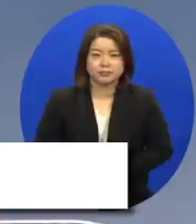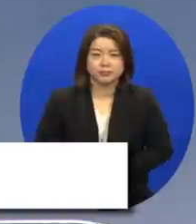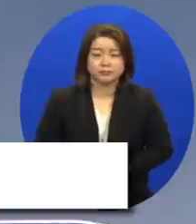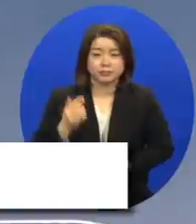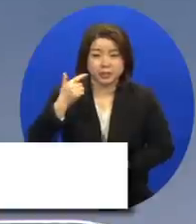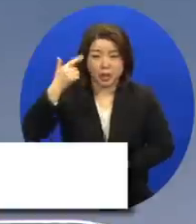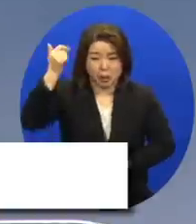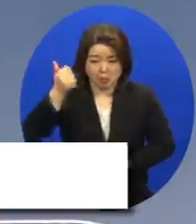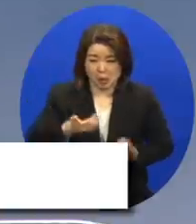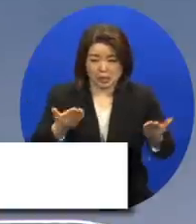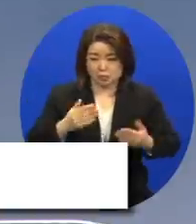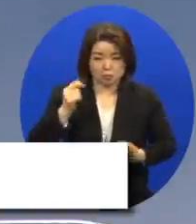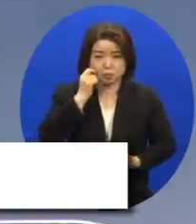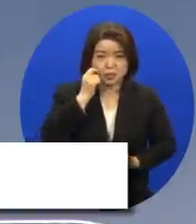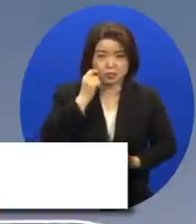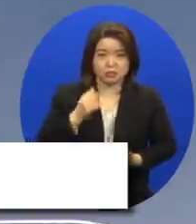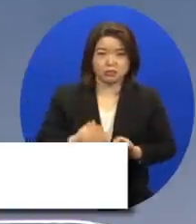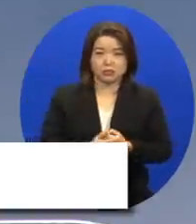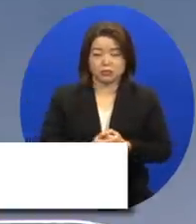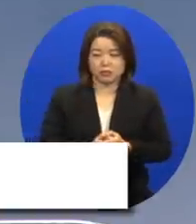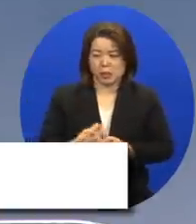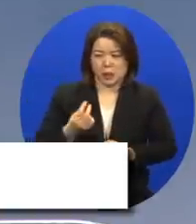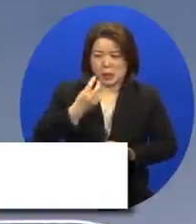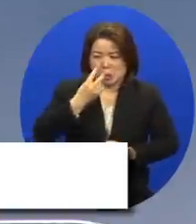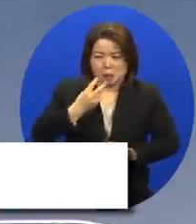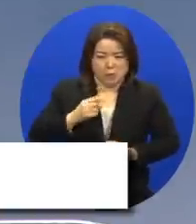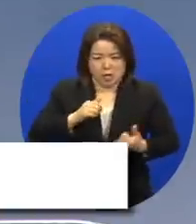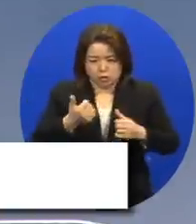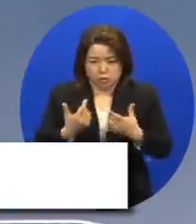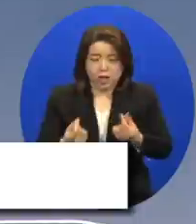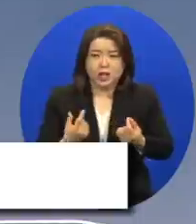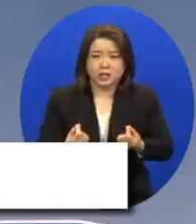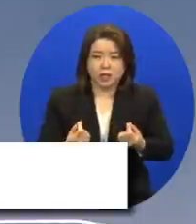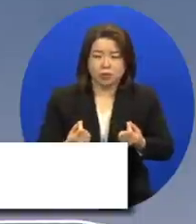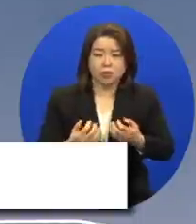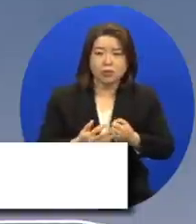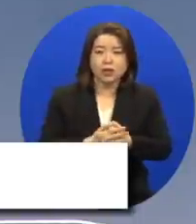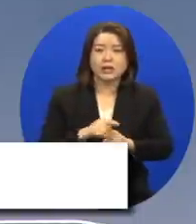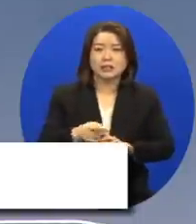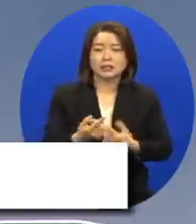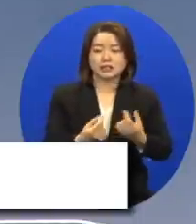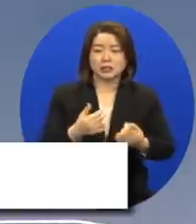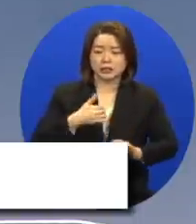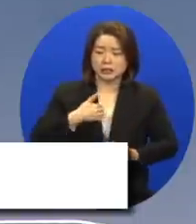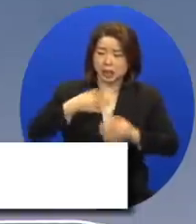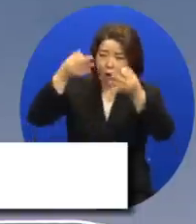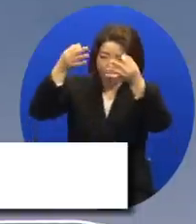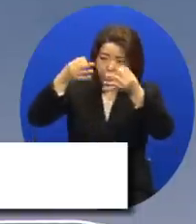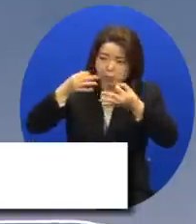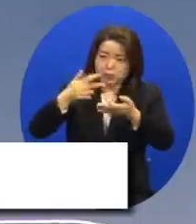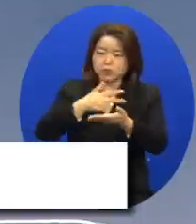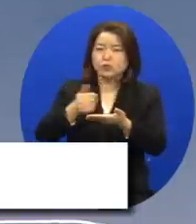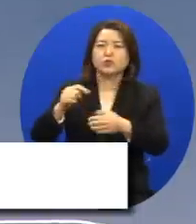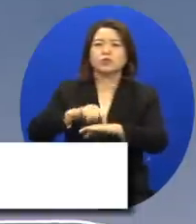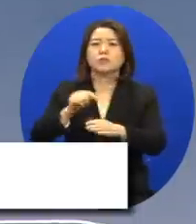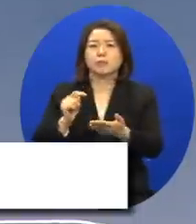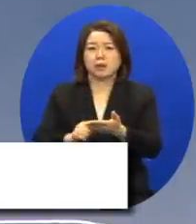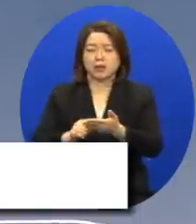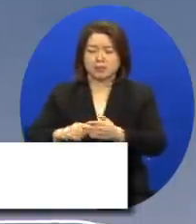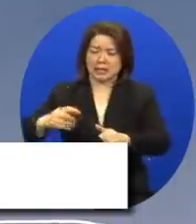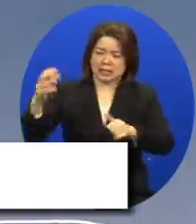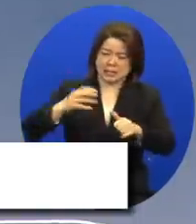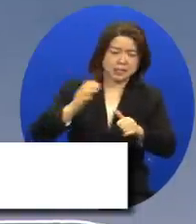목회 못하겠다고 순 모시겠다고 그런 목사를 보시는 주님의 마음은 책망 도